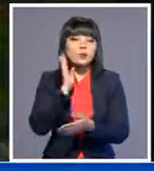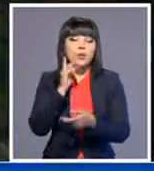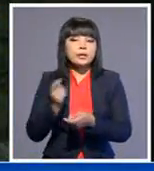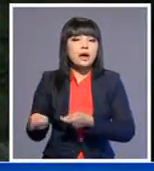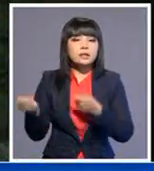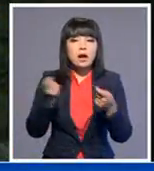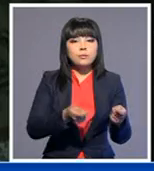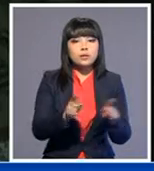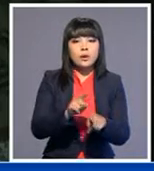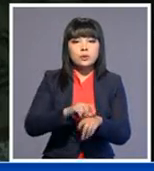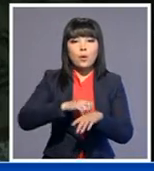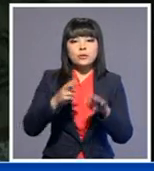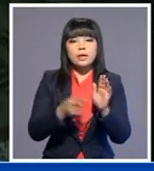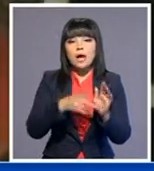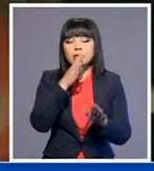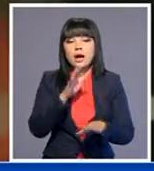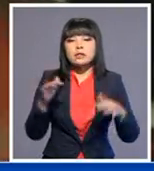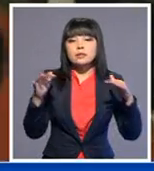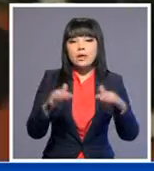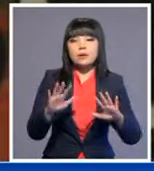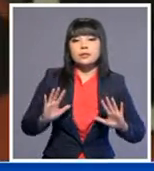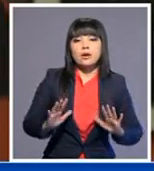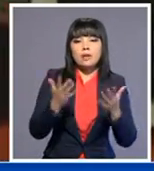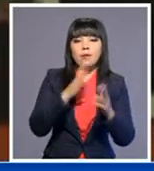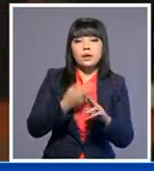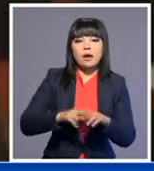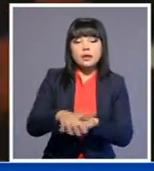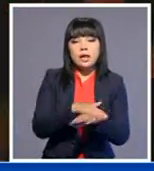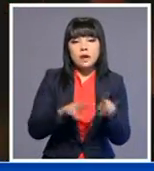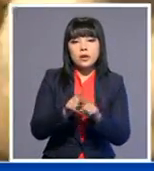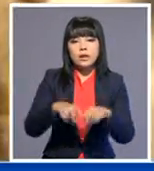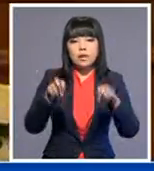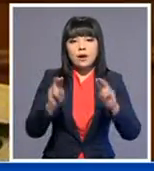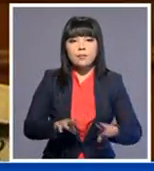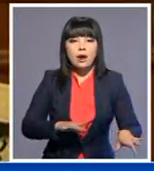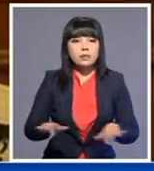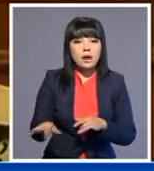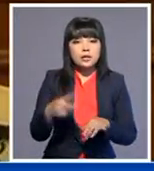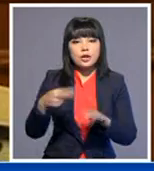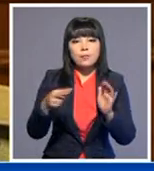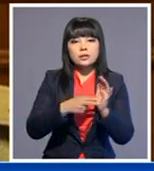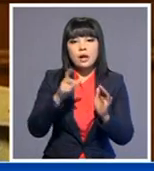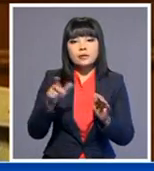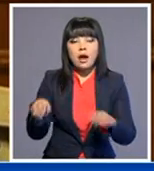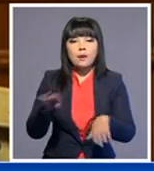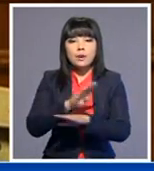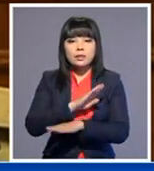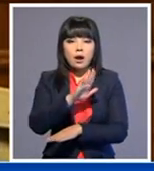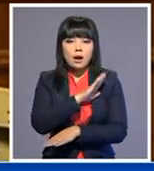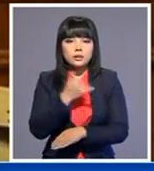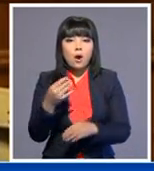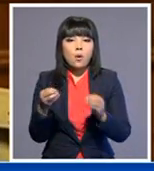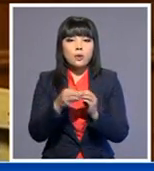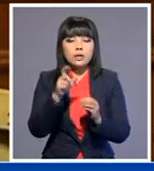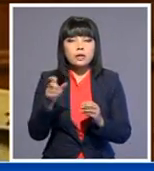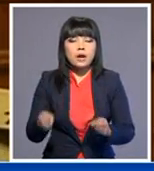терминалға осыдан шамамен 17 сағат бұрын шабуыл жасады. Соңғы мәліметке қарағанда арнайы операция кезінде 27 адам қаза тапқан. Солардың